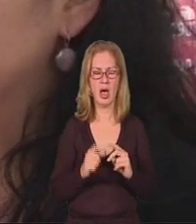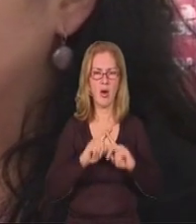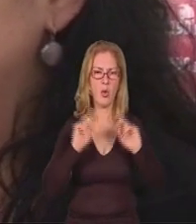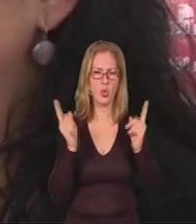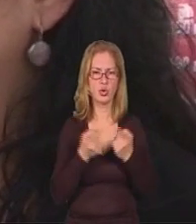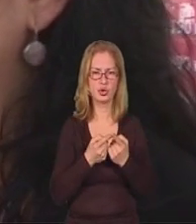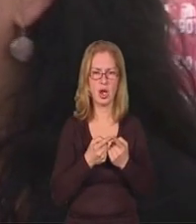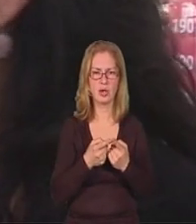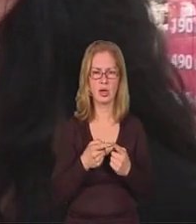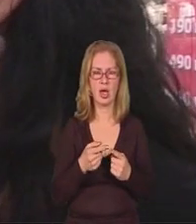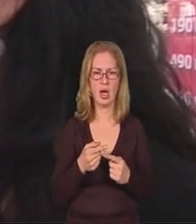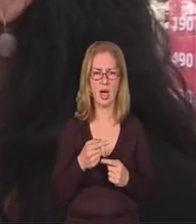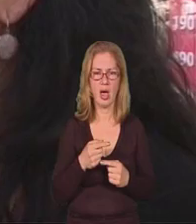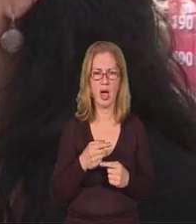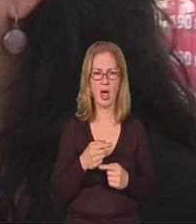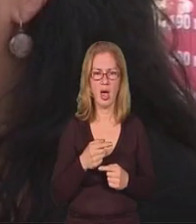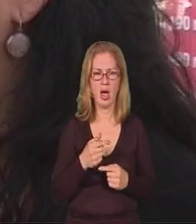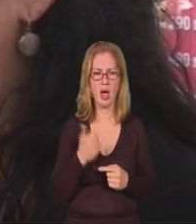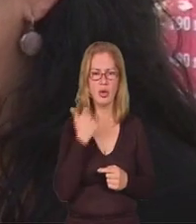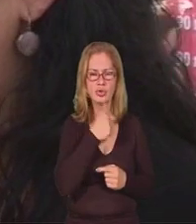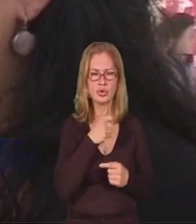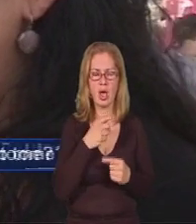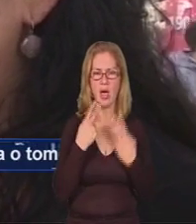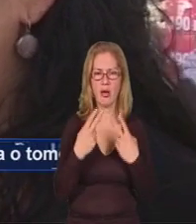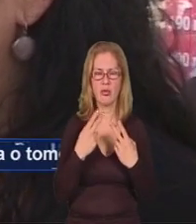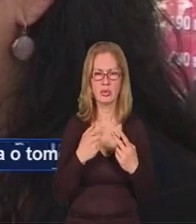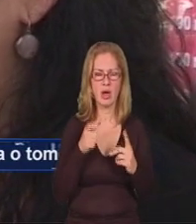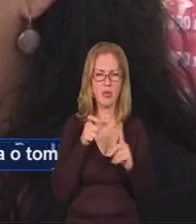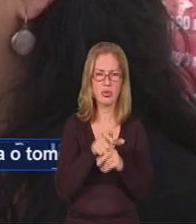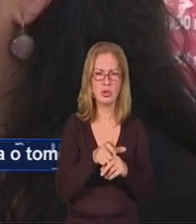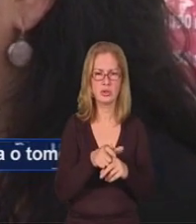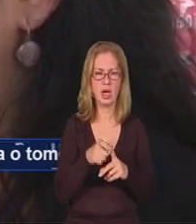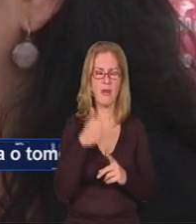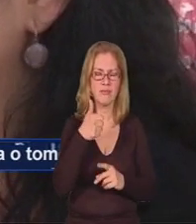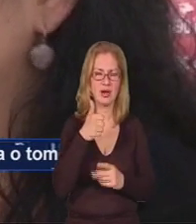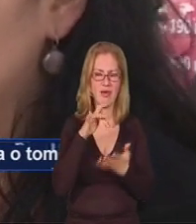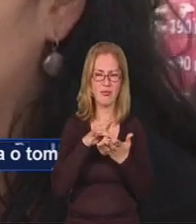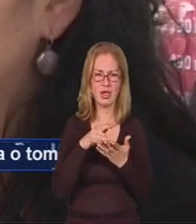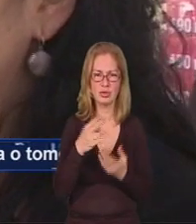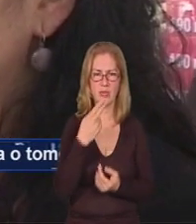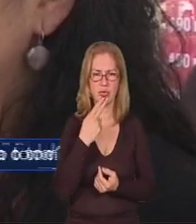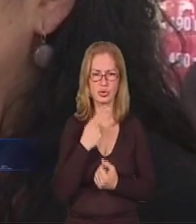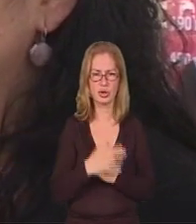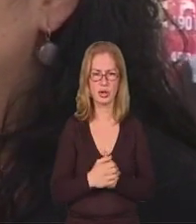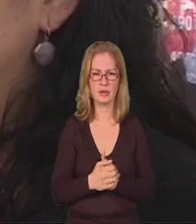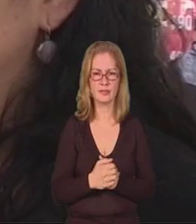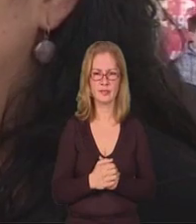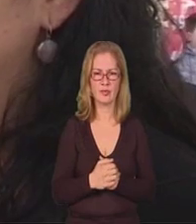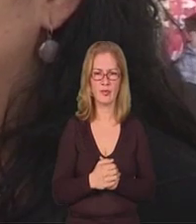strane, s druge strane, jedan kao najvažniji faktor i činilac rizika za nastanak bolesti pluća jeste pušenje.